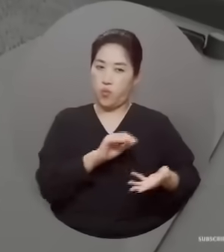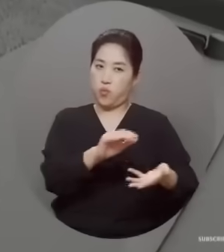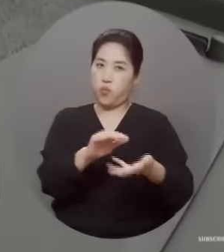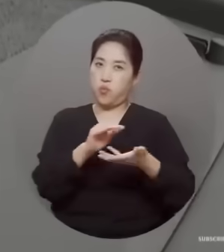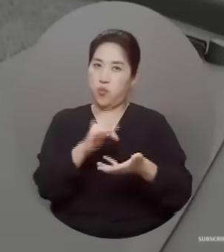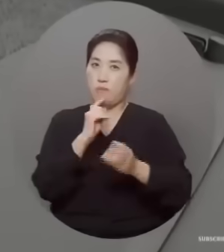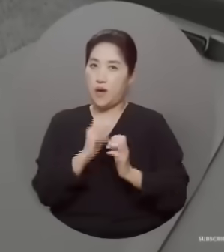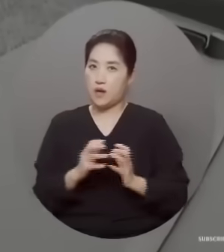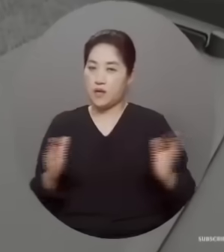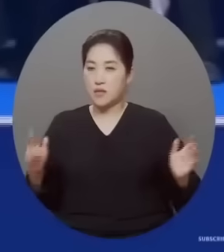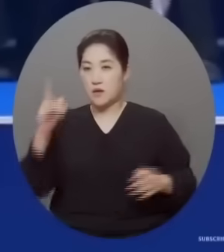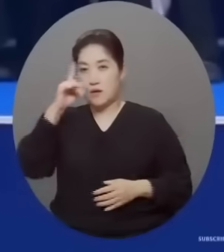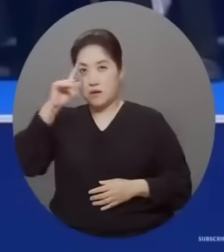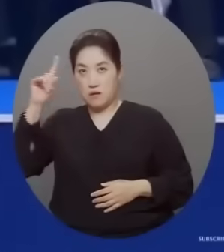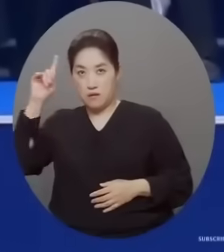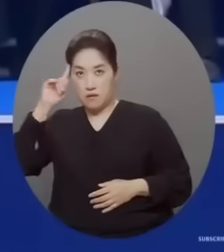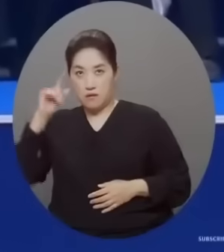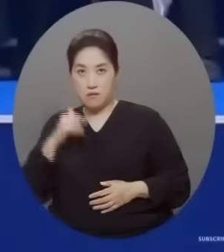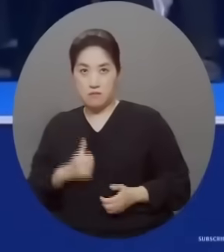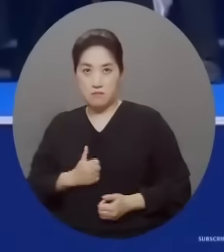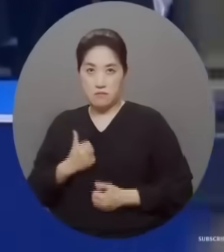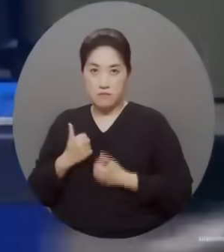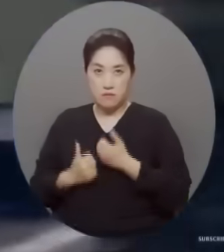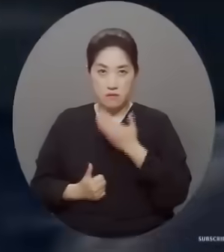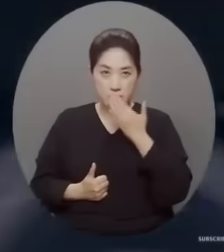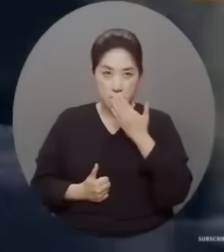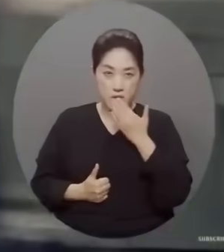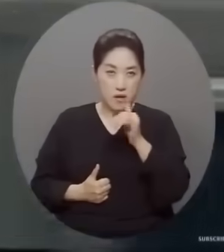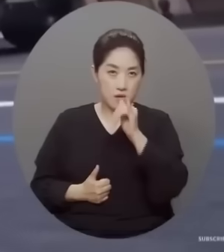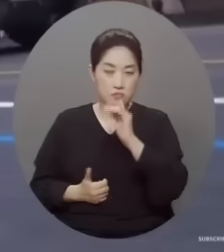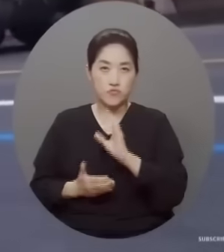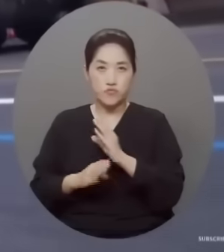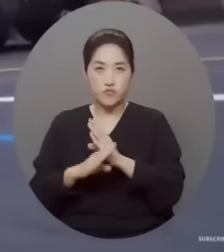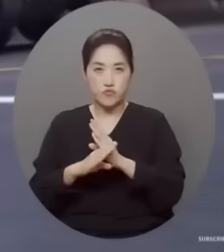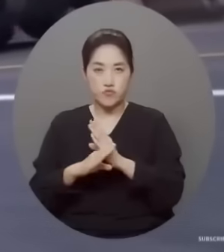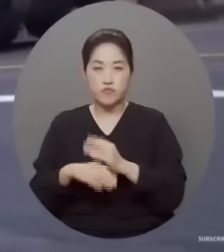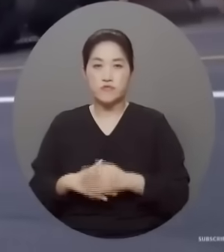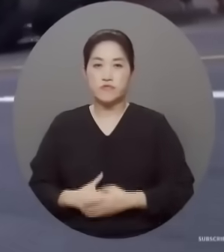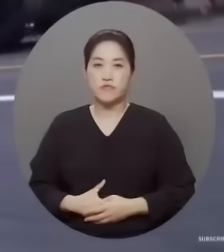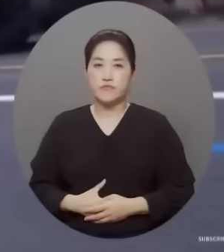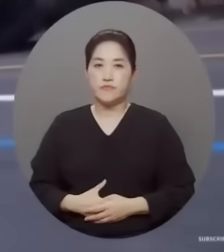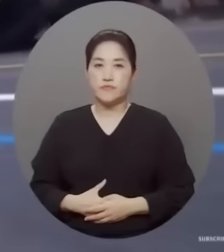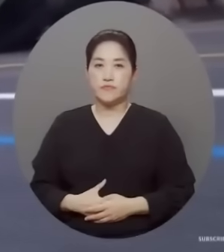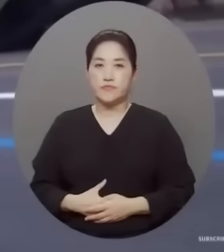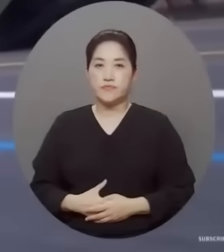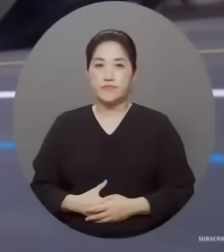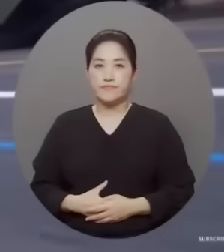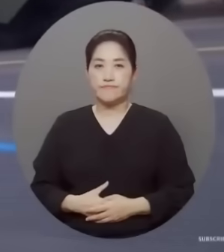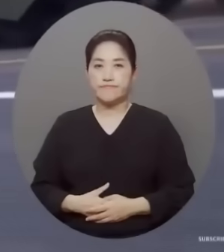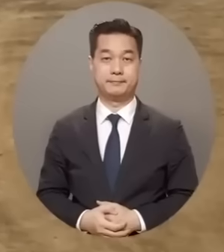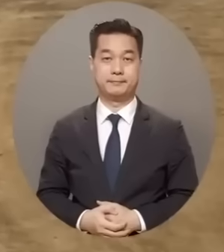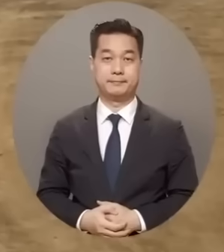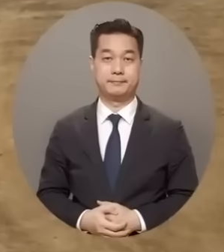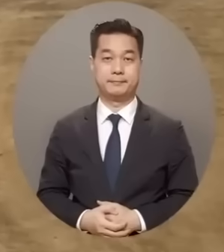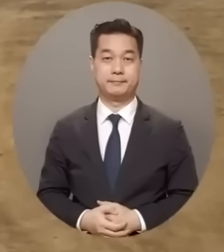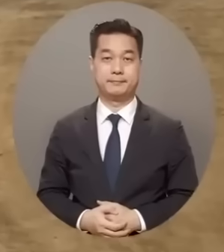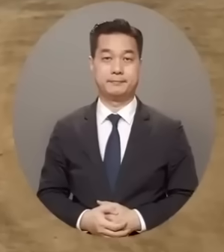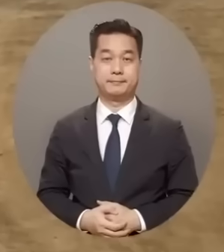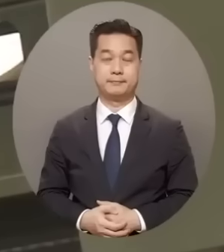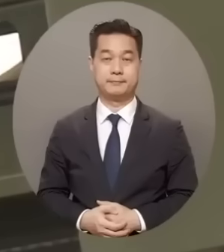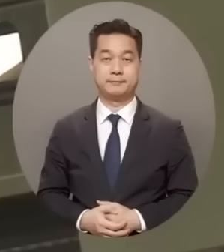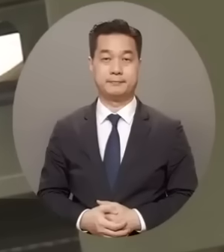경우 러시아가 강하게 반발할 가능성도 남아 있습니다. MBC 뉴스 장희수입니다.